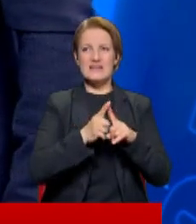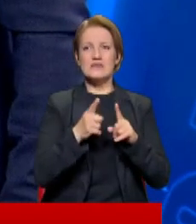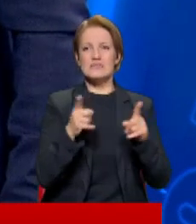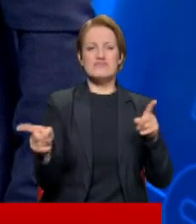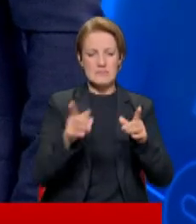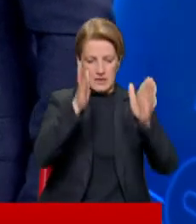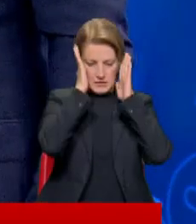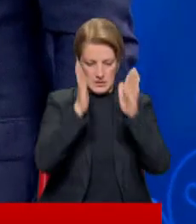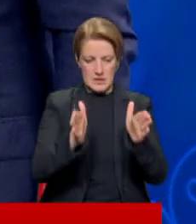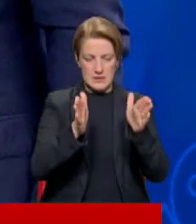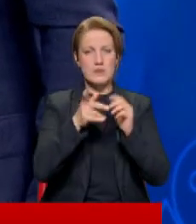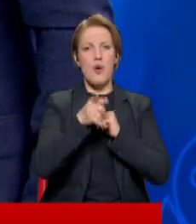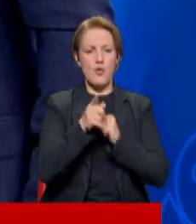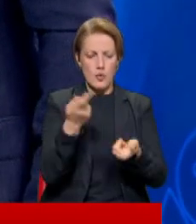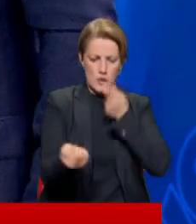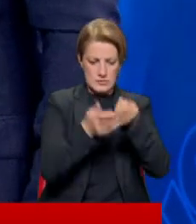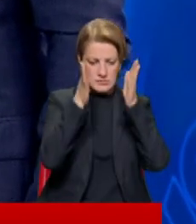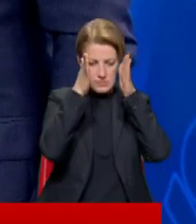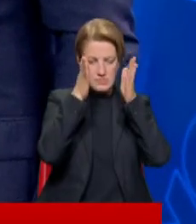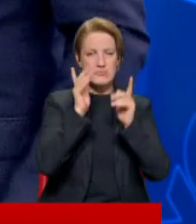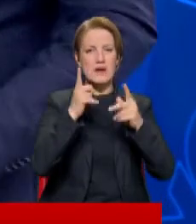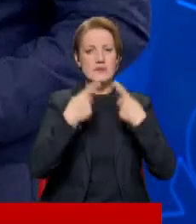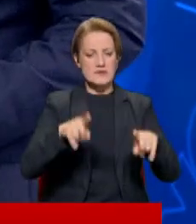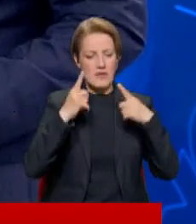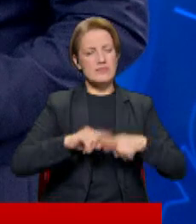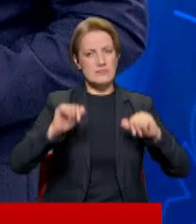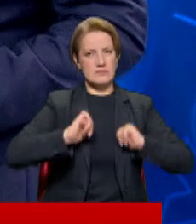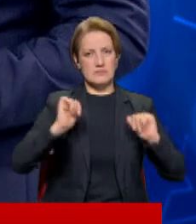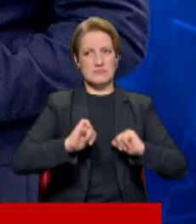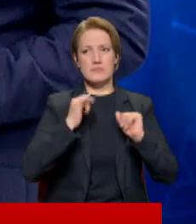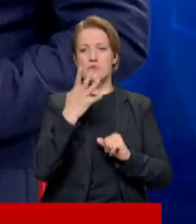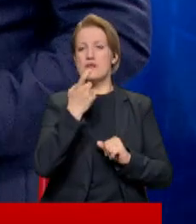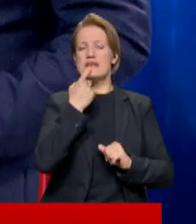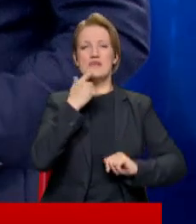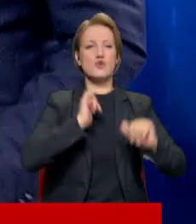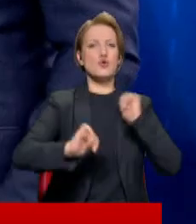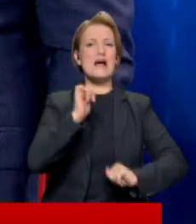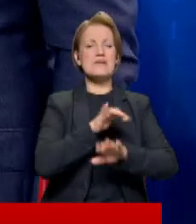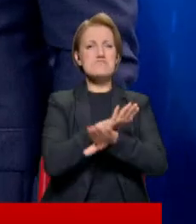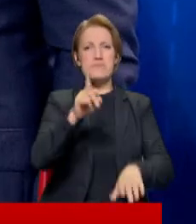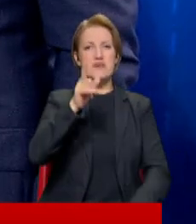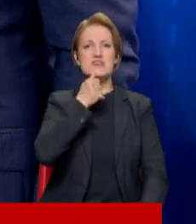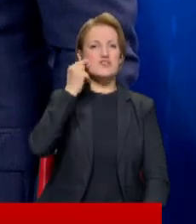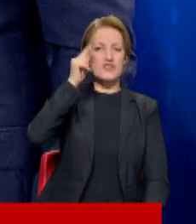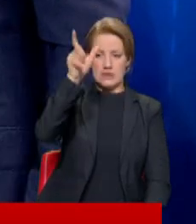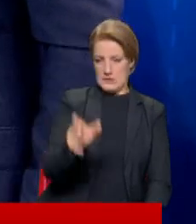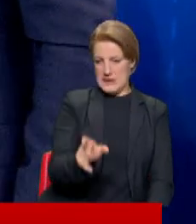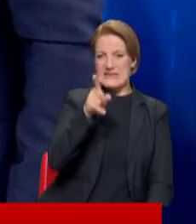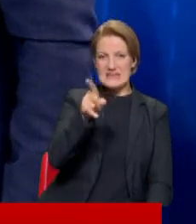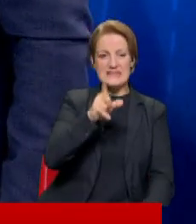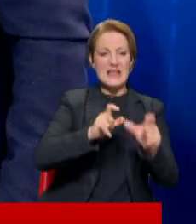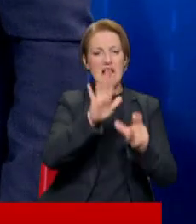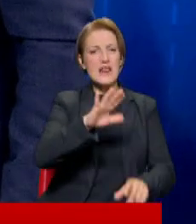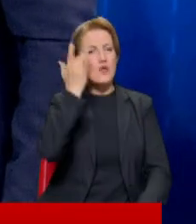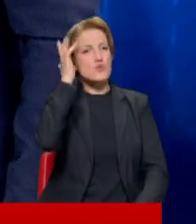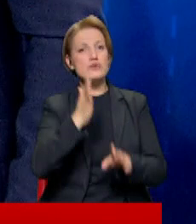ona odaklanıyorlar ve onunla uğraşıyorlar Onun için bir de şunu dört yıllık üniversiteyi bitirmiş bir öğrenciye kişi Siz genel